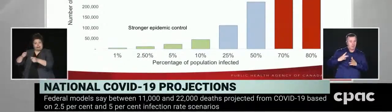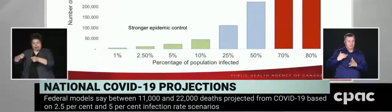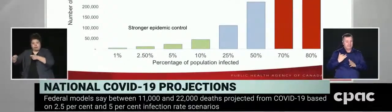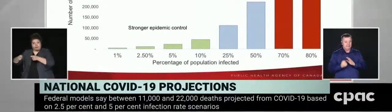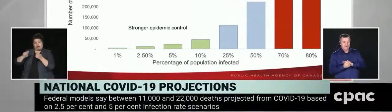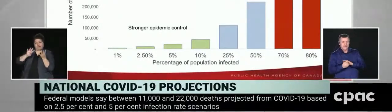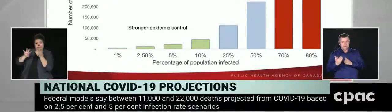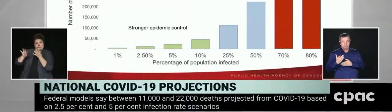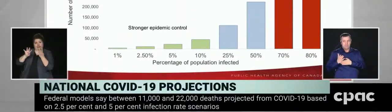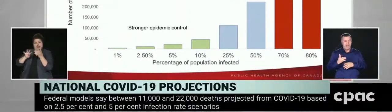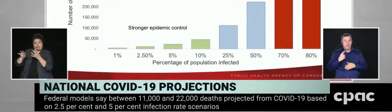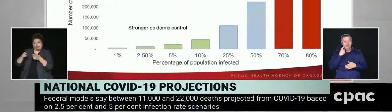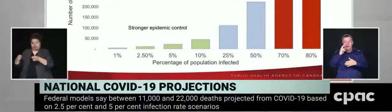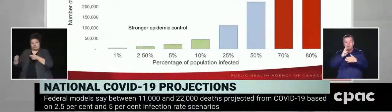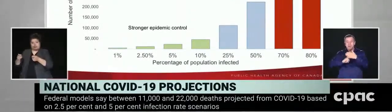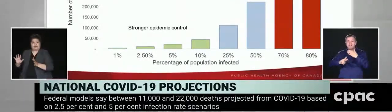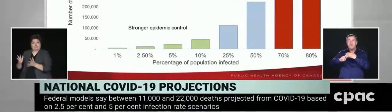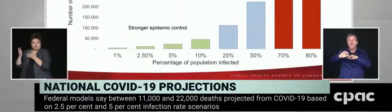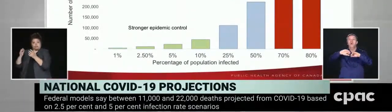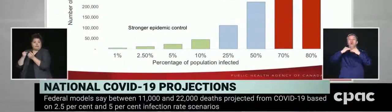can.